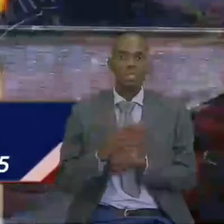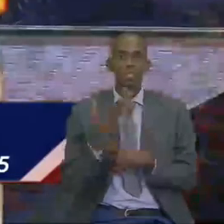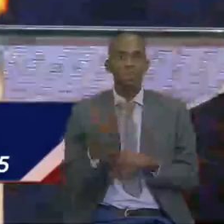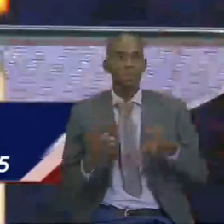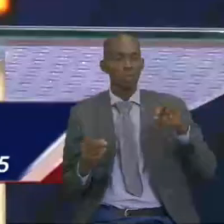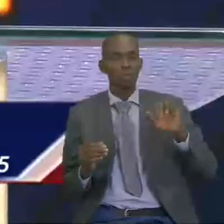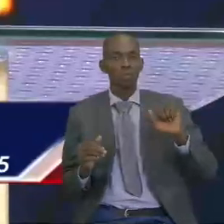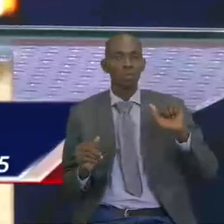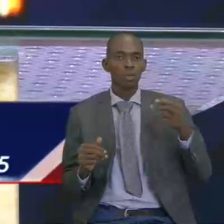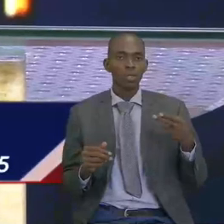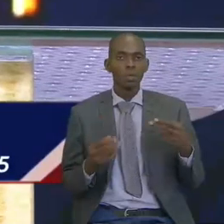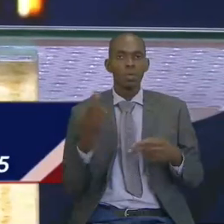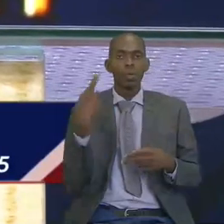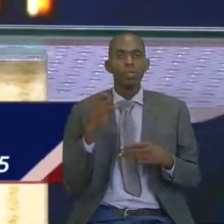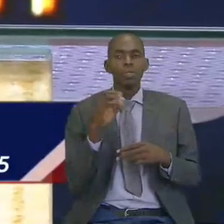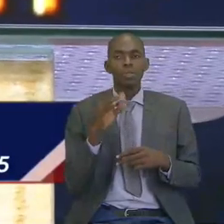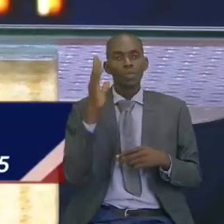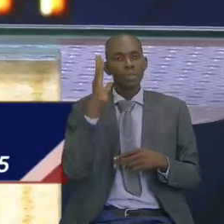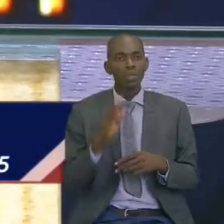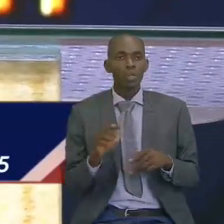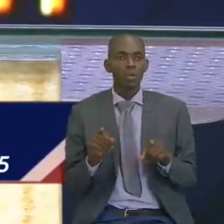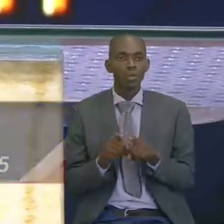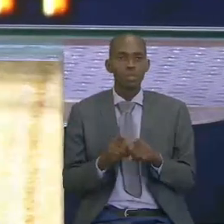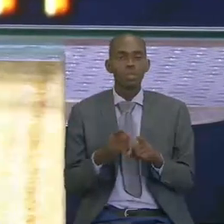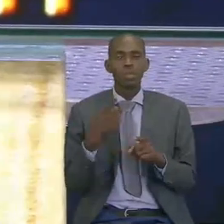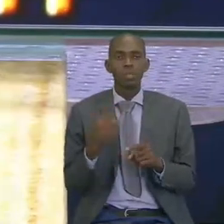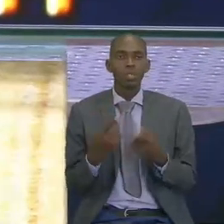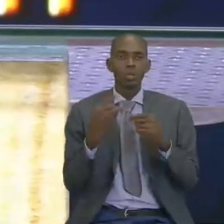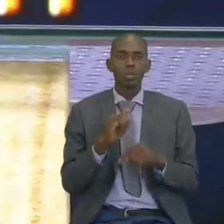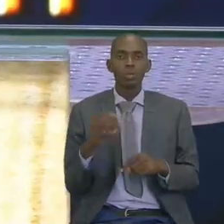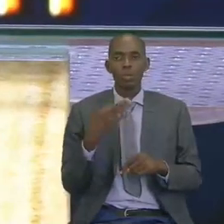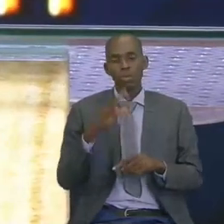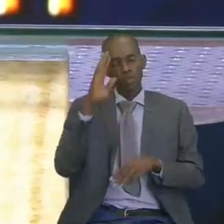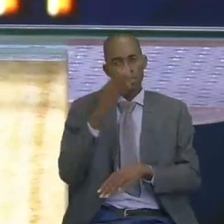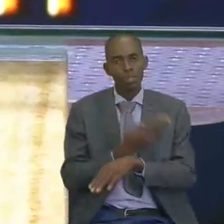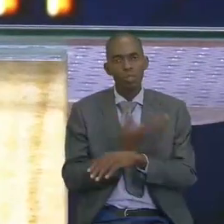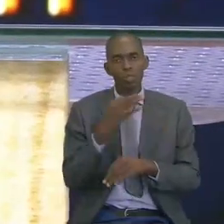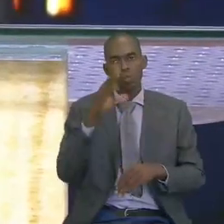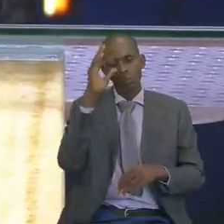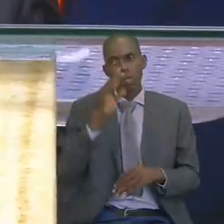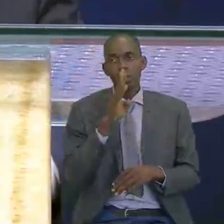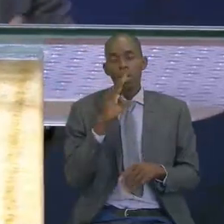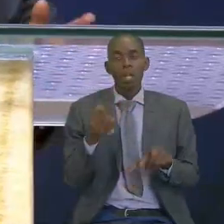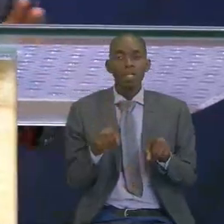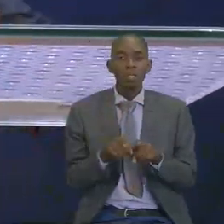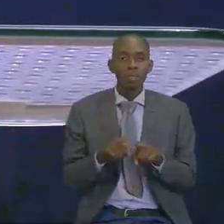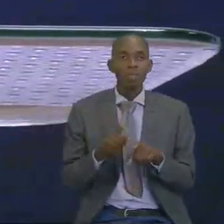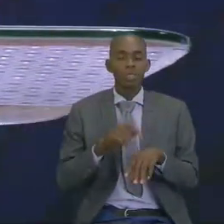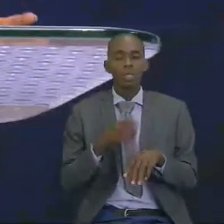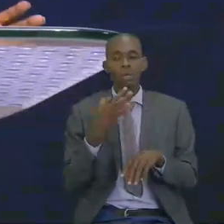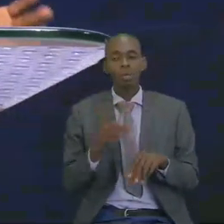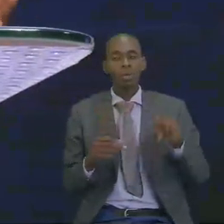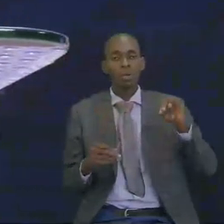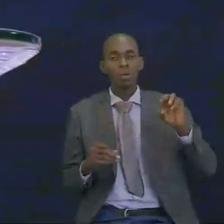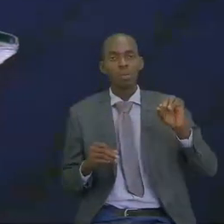du temps de Noé arrivera de même à l'avènement du Fils de l'homme. Ce qui arrivera du temps